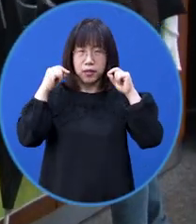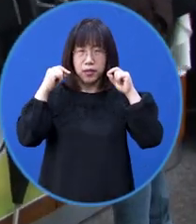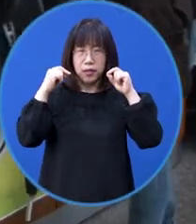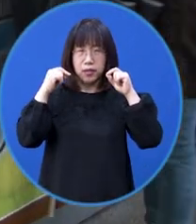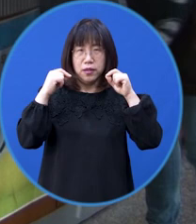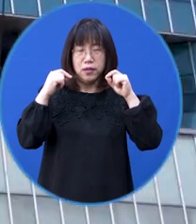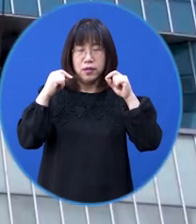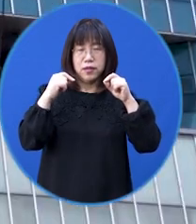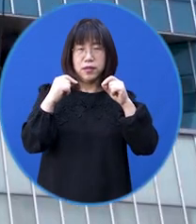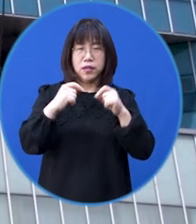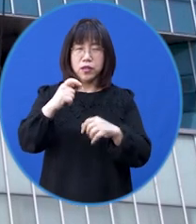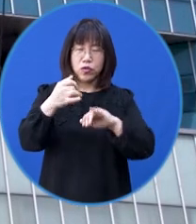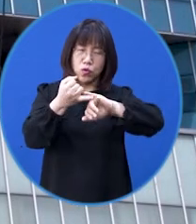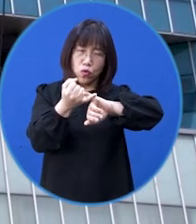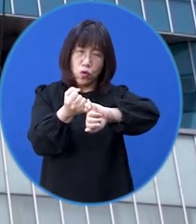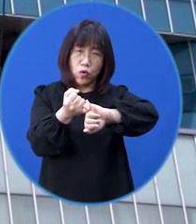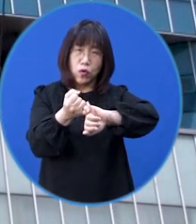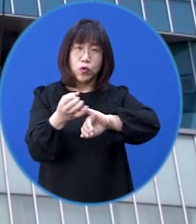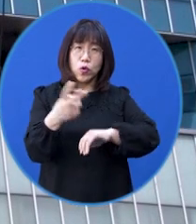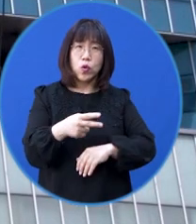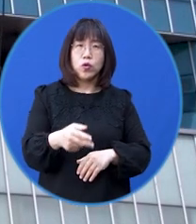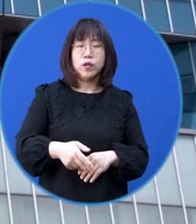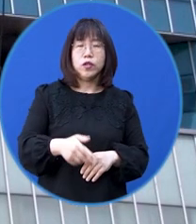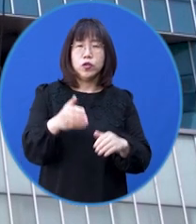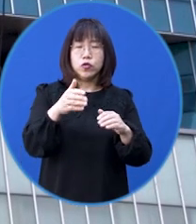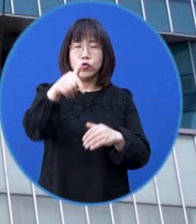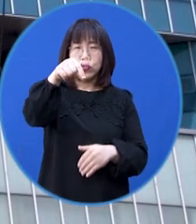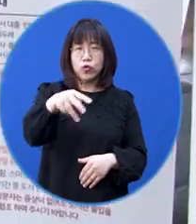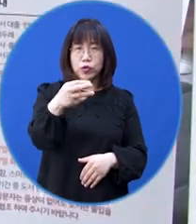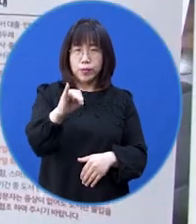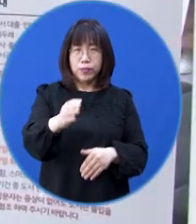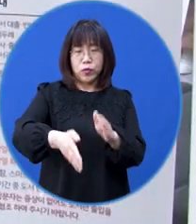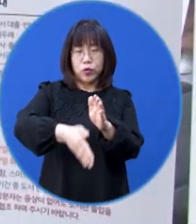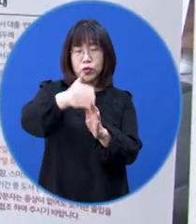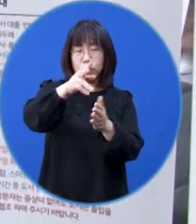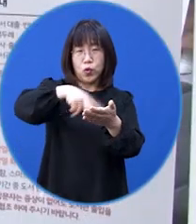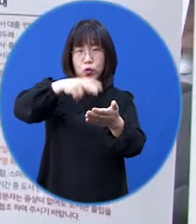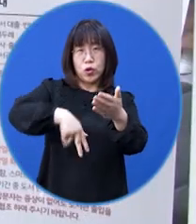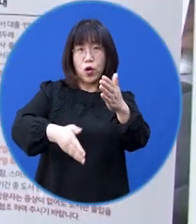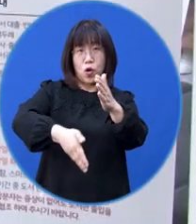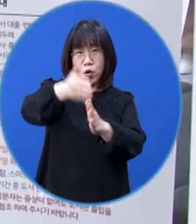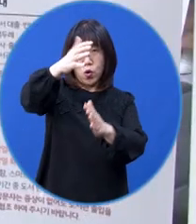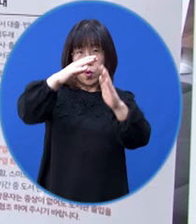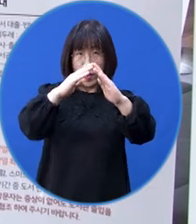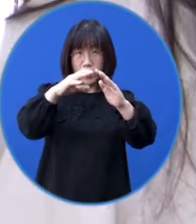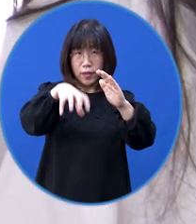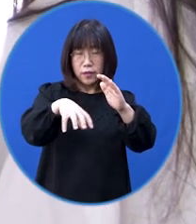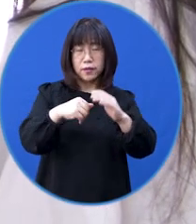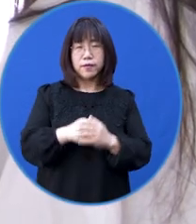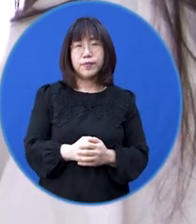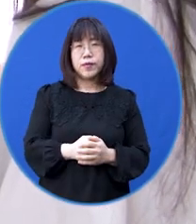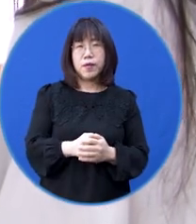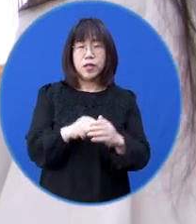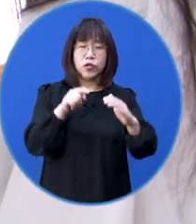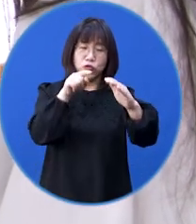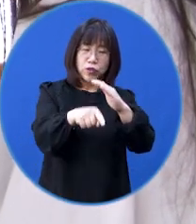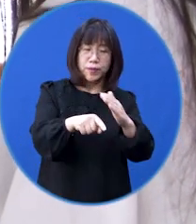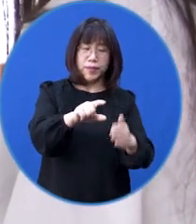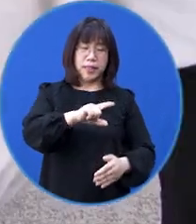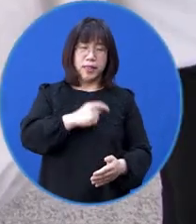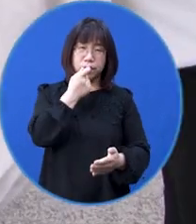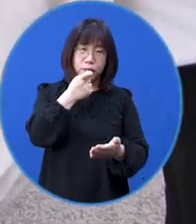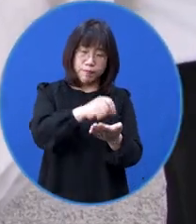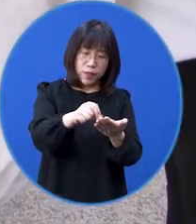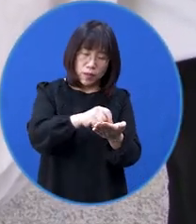강력하게 적용해 운영합니다. 구민들이 많이 방문하는 구립도서관은 지난 8일부터 출입 시 발열